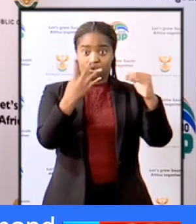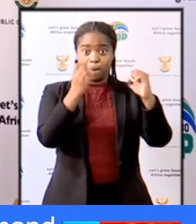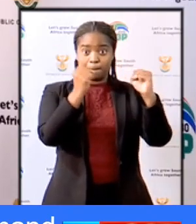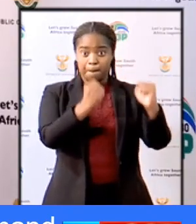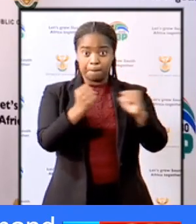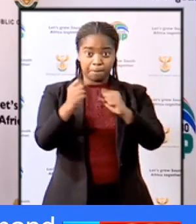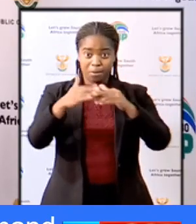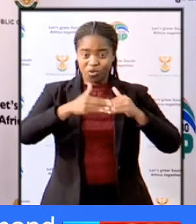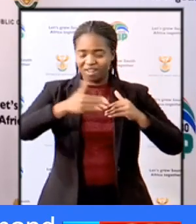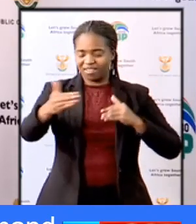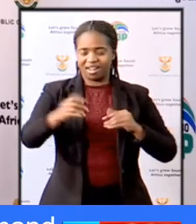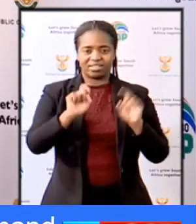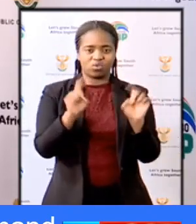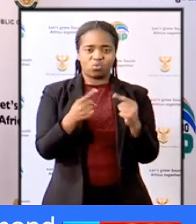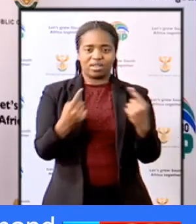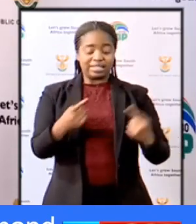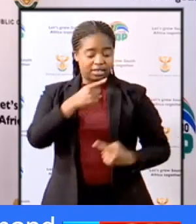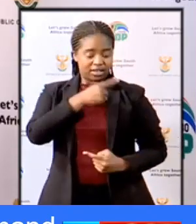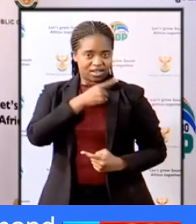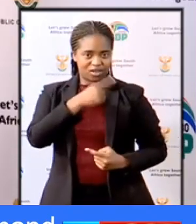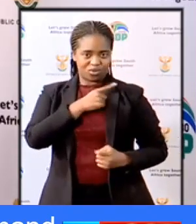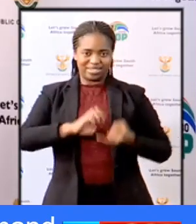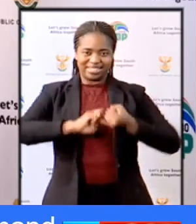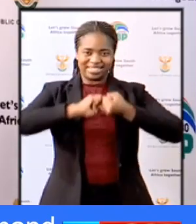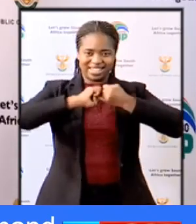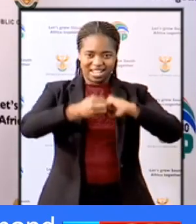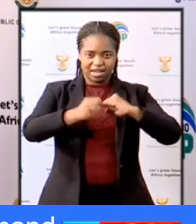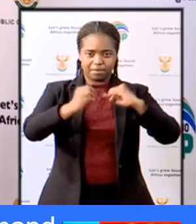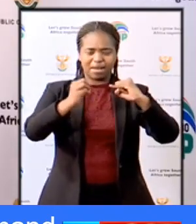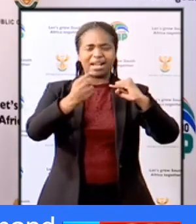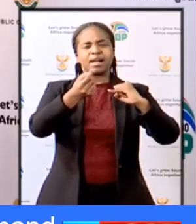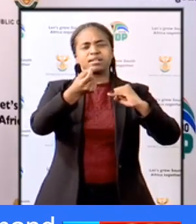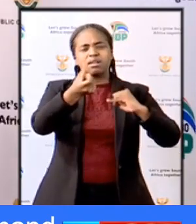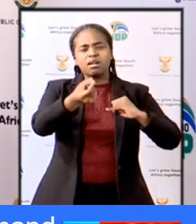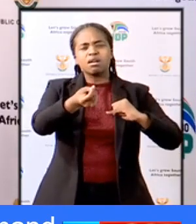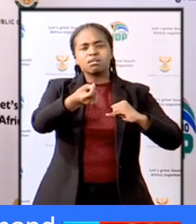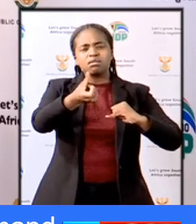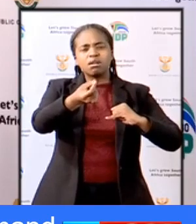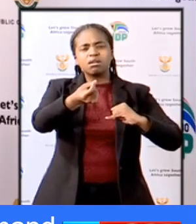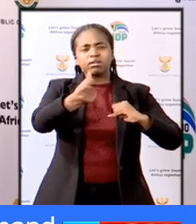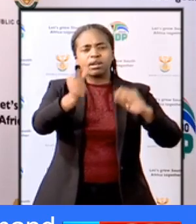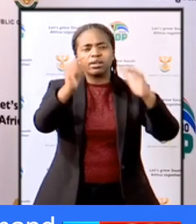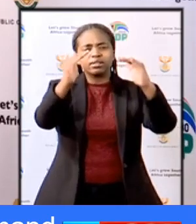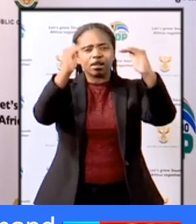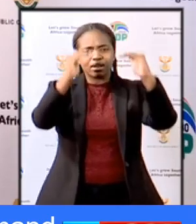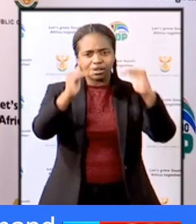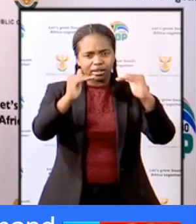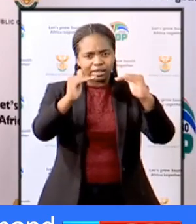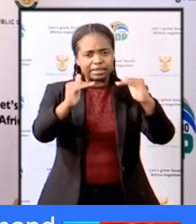ukuthi sizame ukuthi engancane sibheke ukuthi